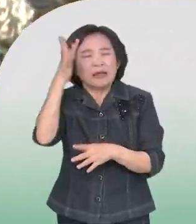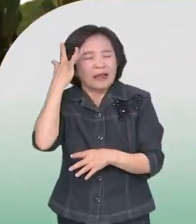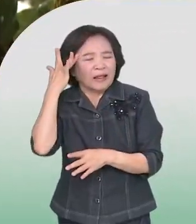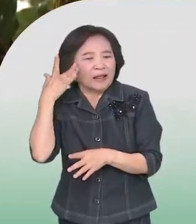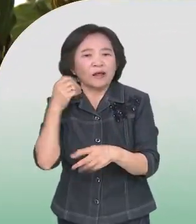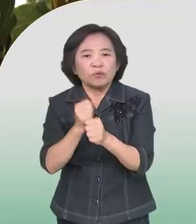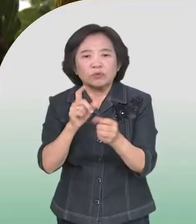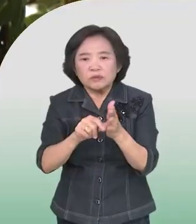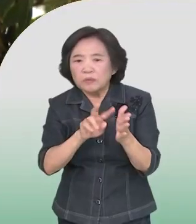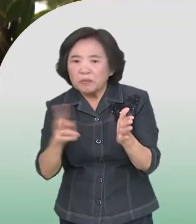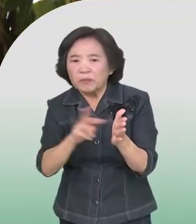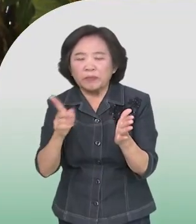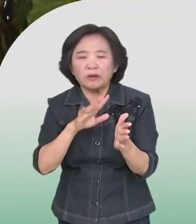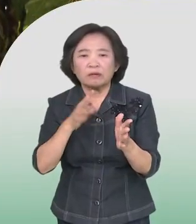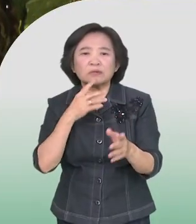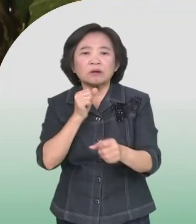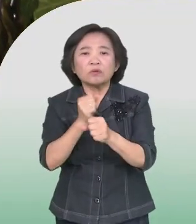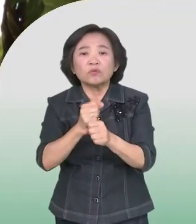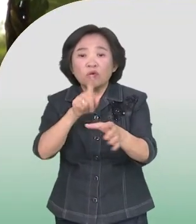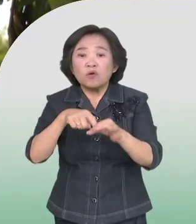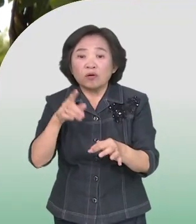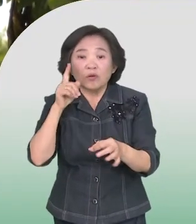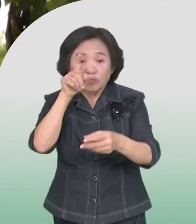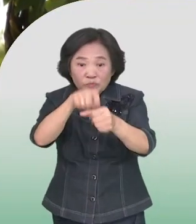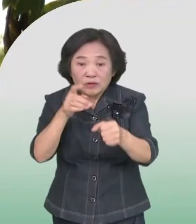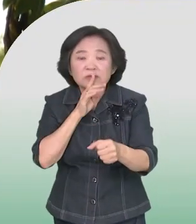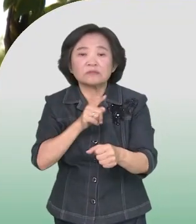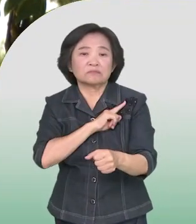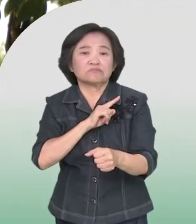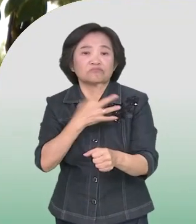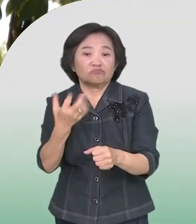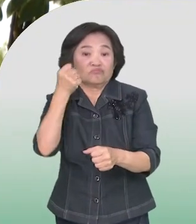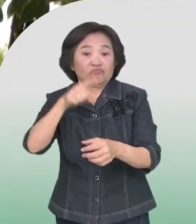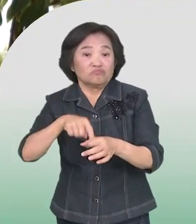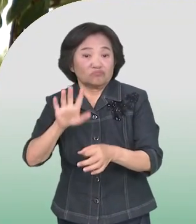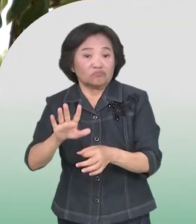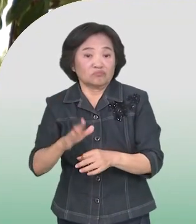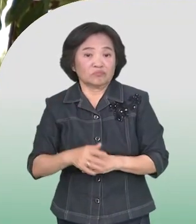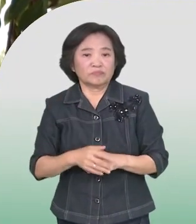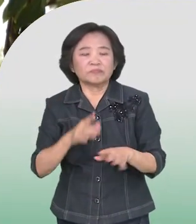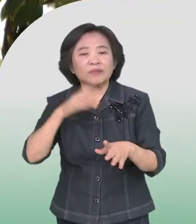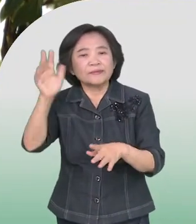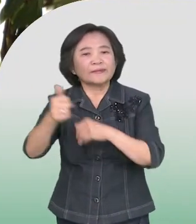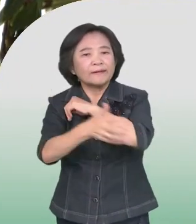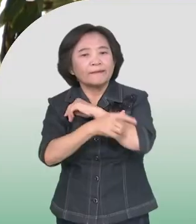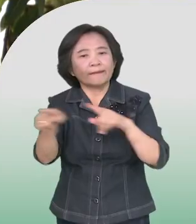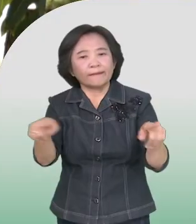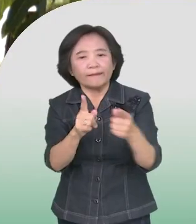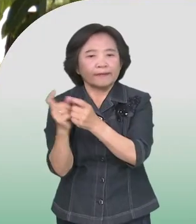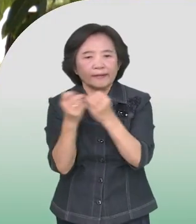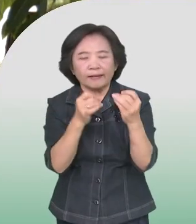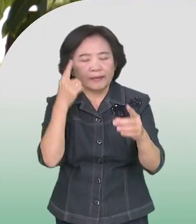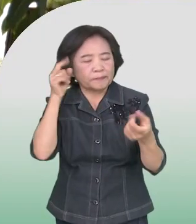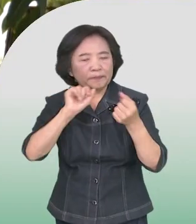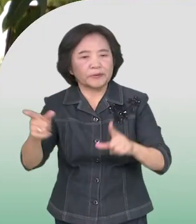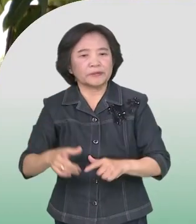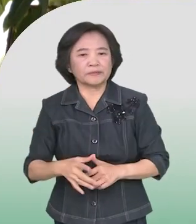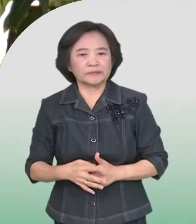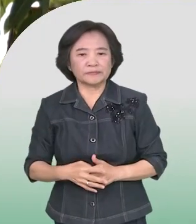事。不过义工当地嘅村里都前目，未当地嘅参加嘅节日，故所调价同义工双方面。都出现困乏有所